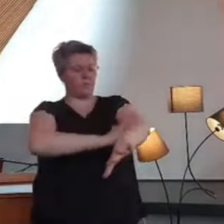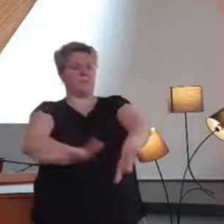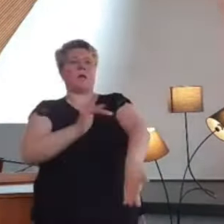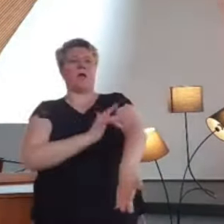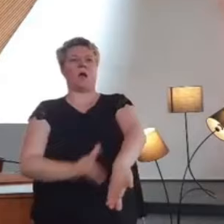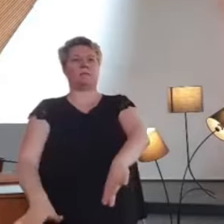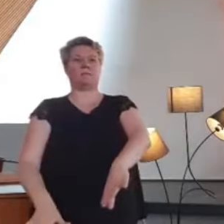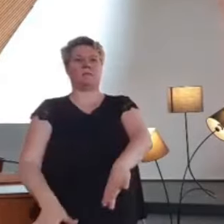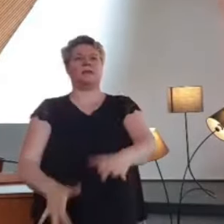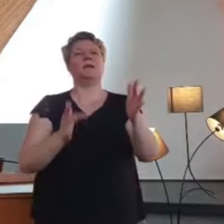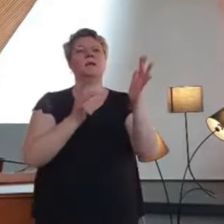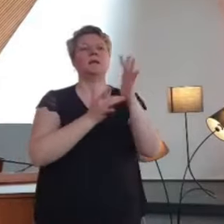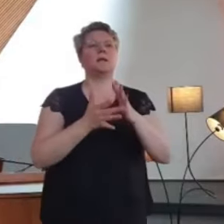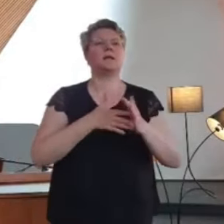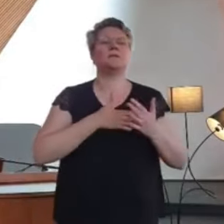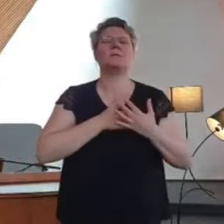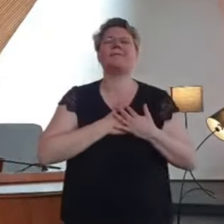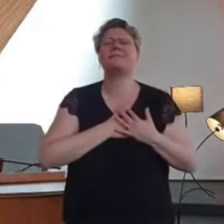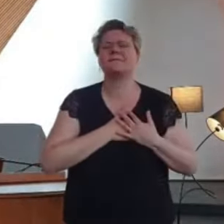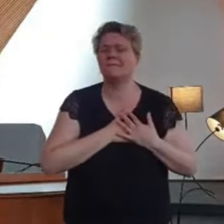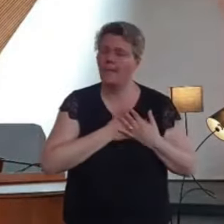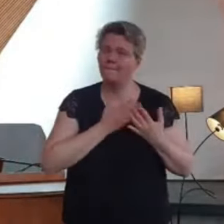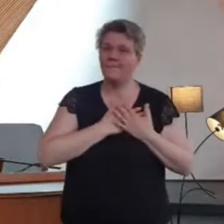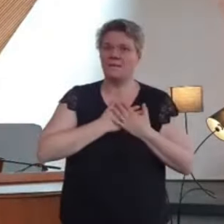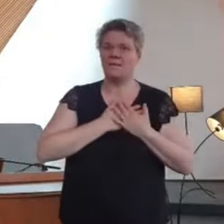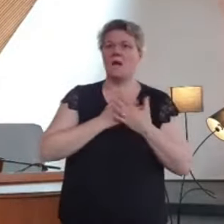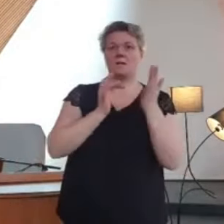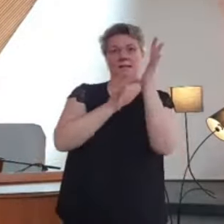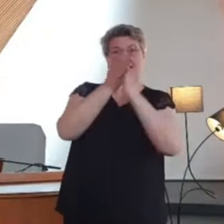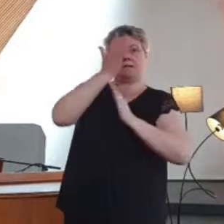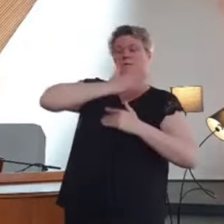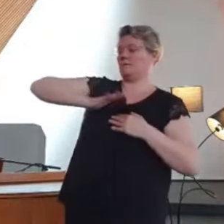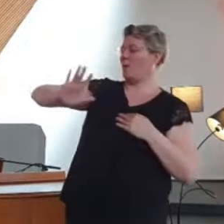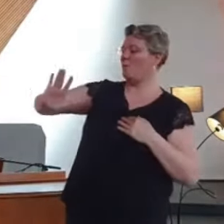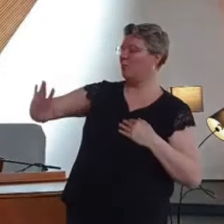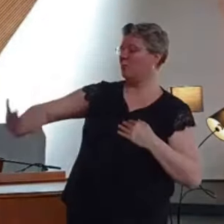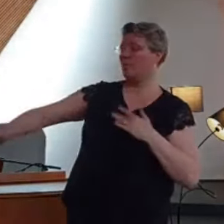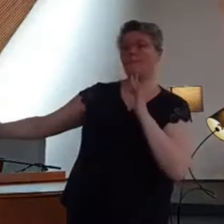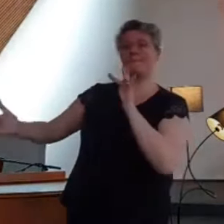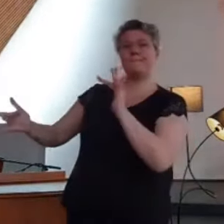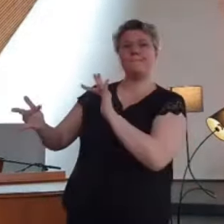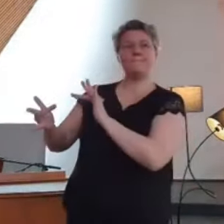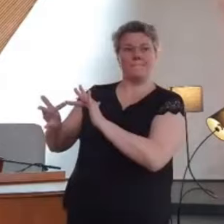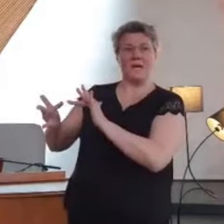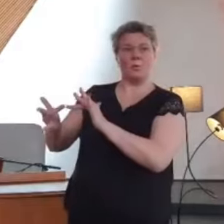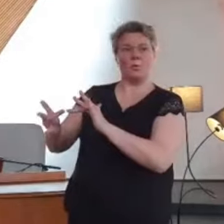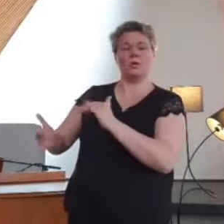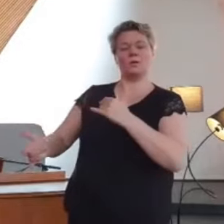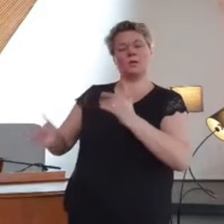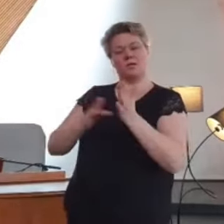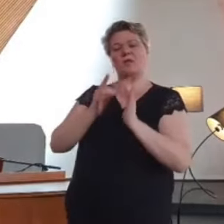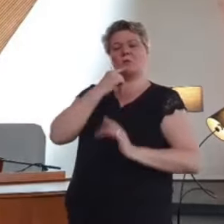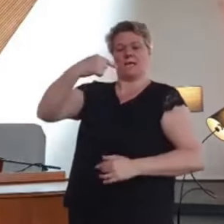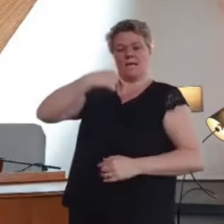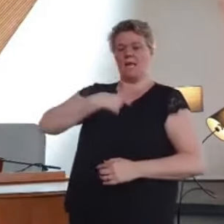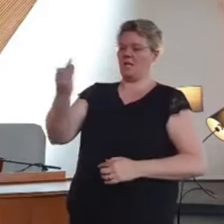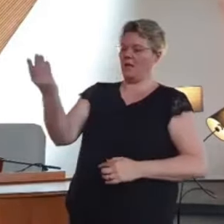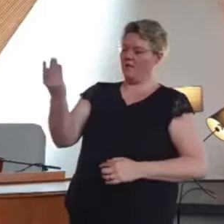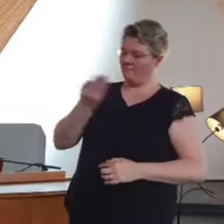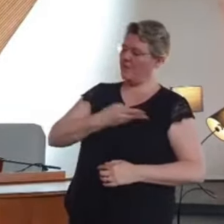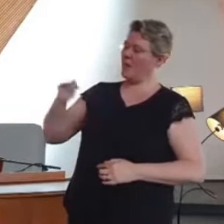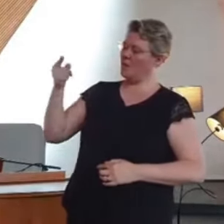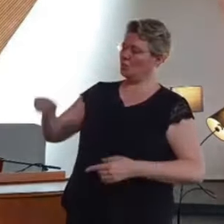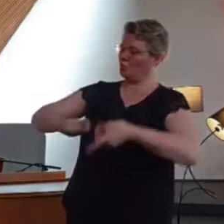Von tiefem Mitleid ergriffen, streckte Jesus die Hand aus und berührte ihn. Ich will es, sagte er,